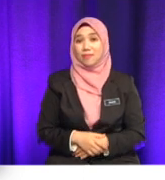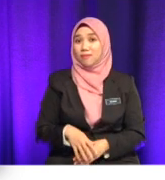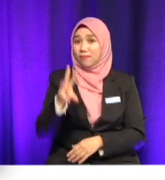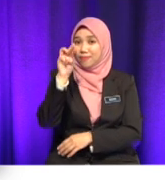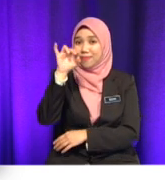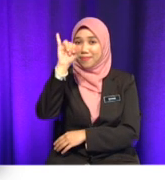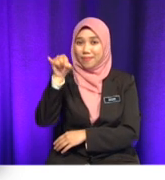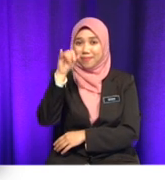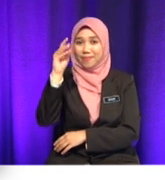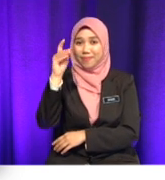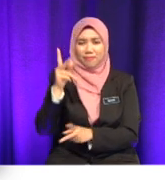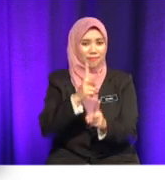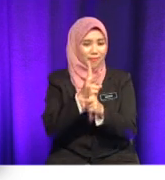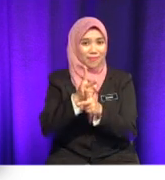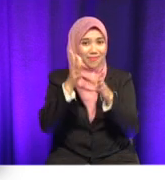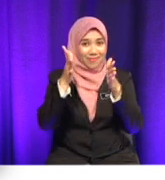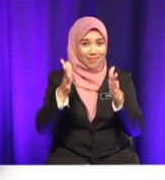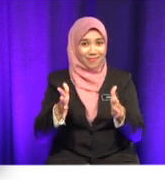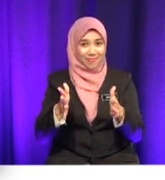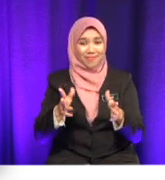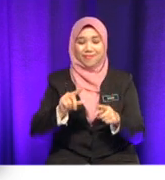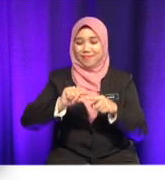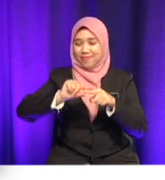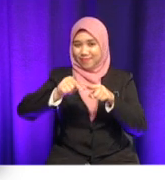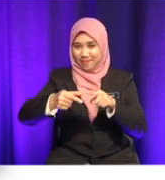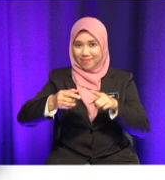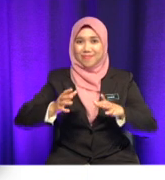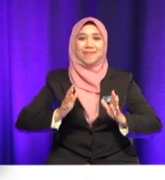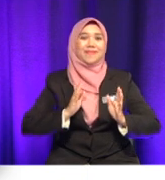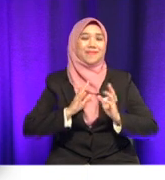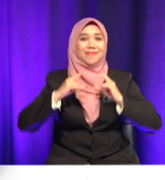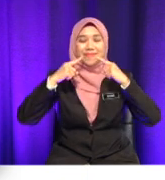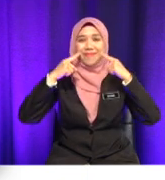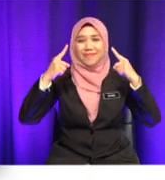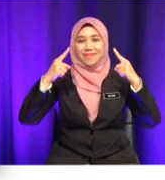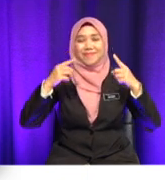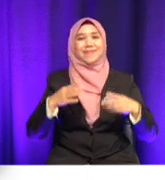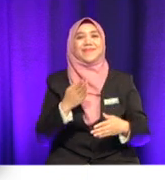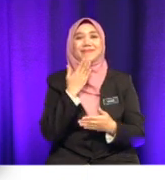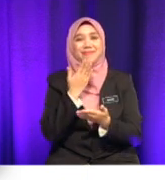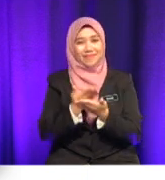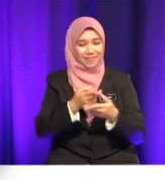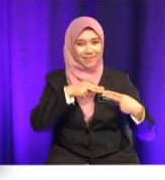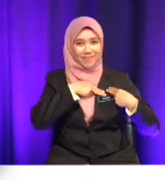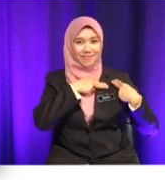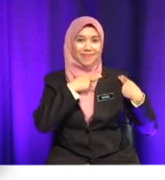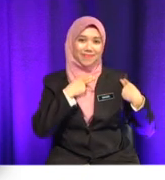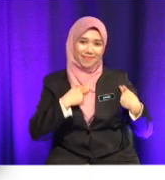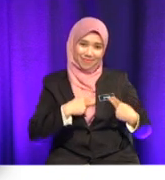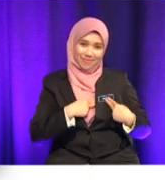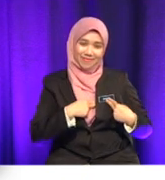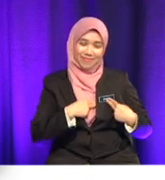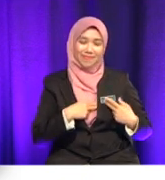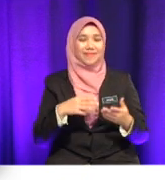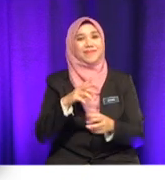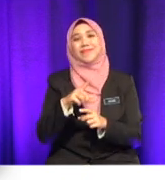Pak Majid Seorang peternak udang yang berjaya dan baik hati Pak